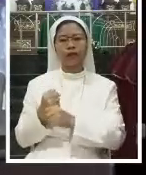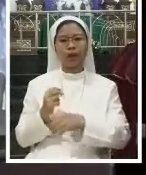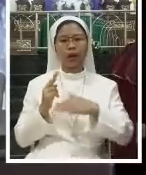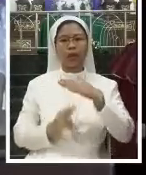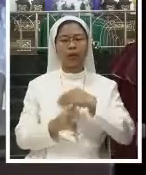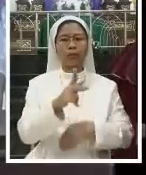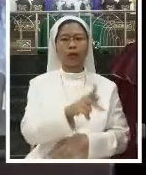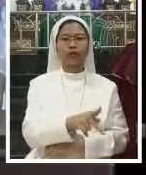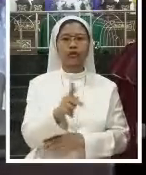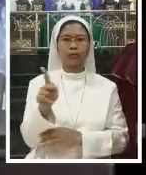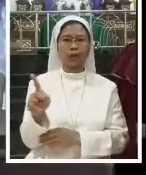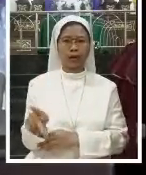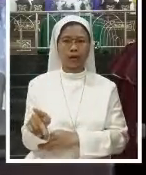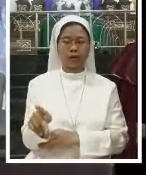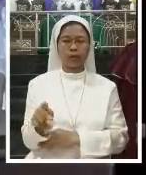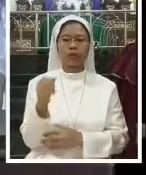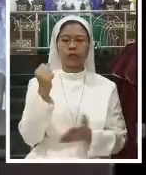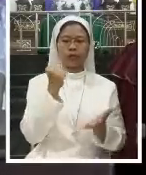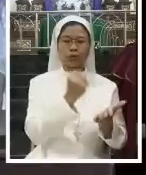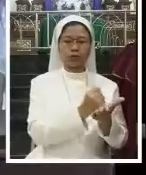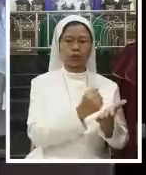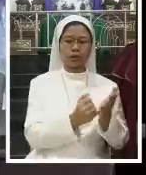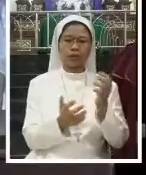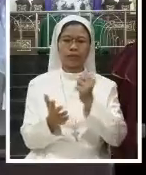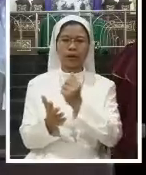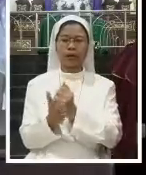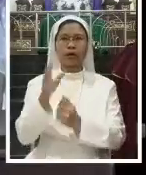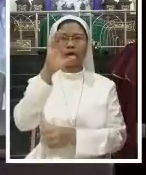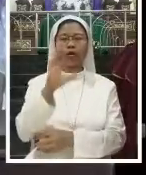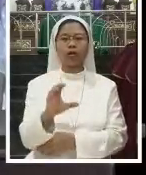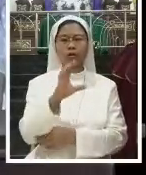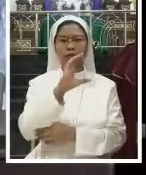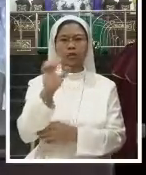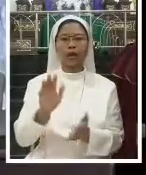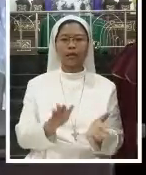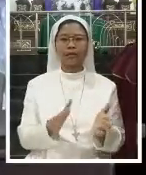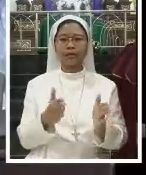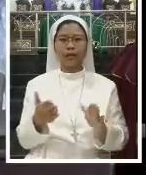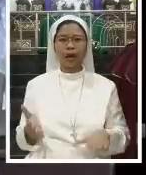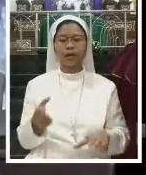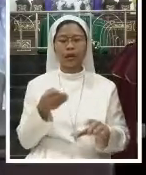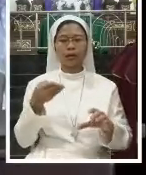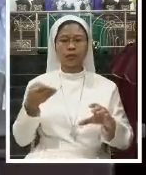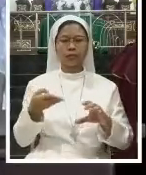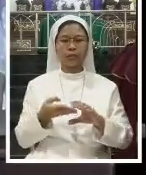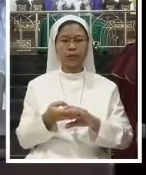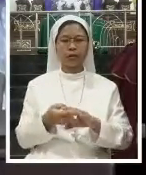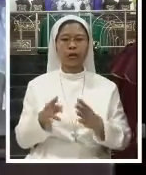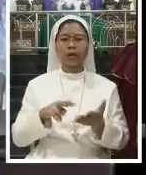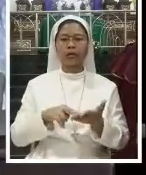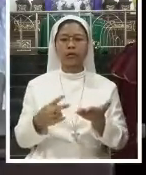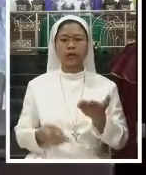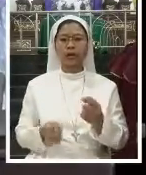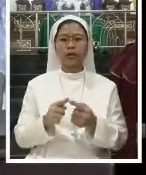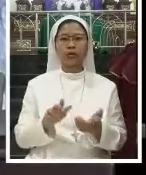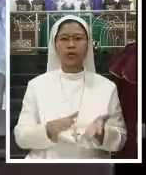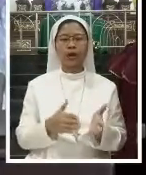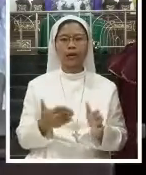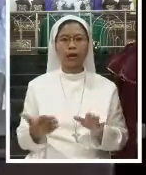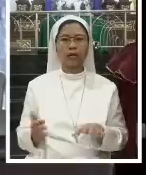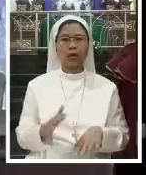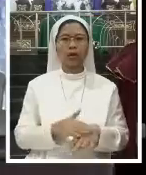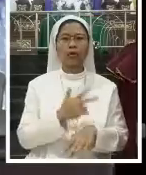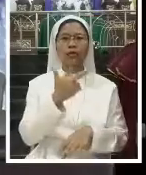kan panahon ni Poncio Pilato, ipinako sa krus na gadan asin ilinubong, huminilig sa mga